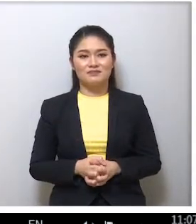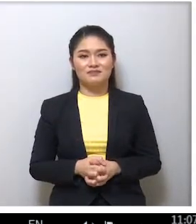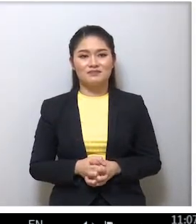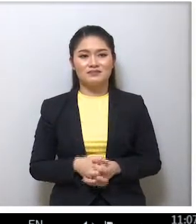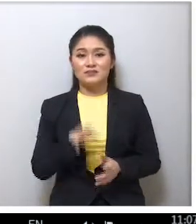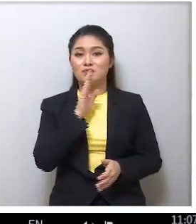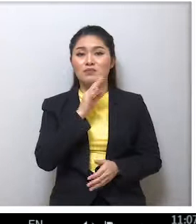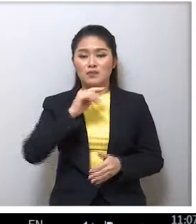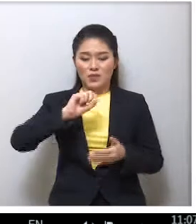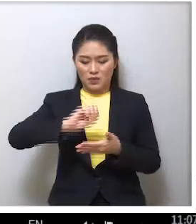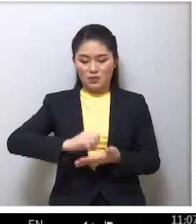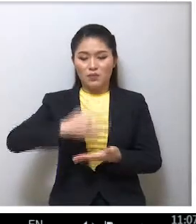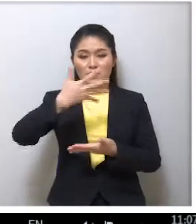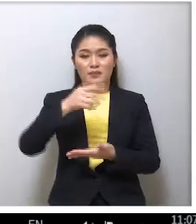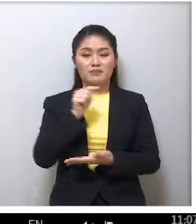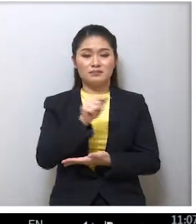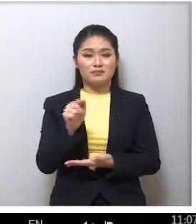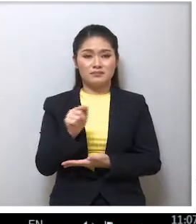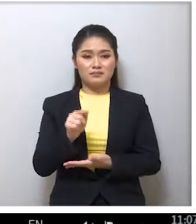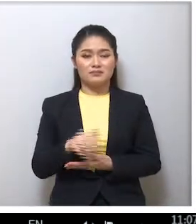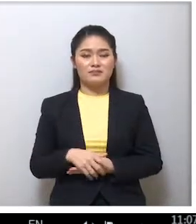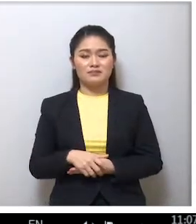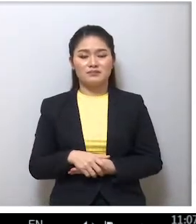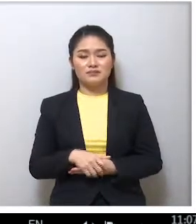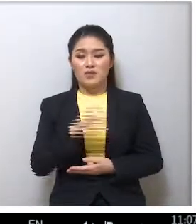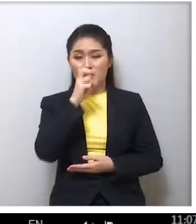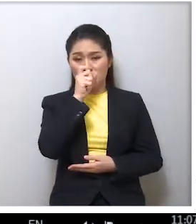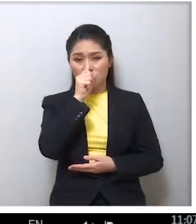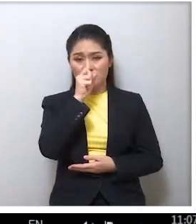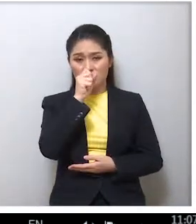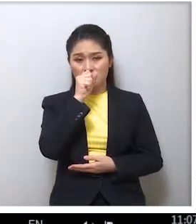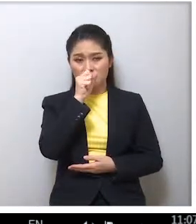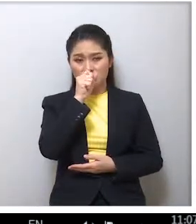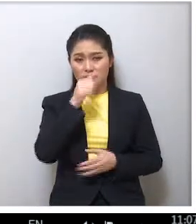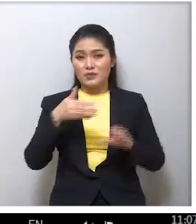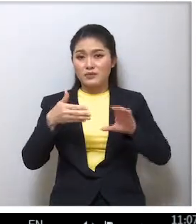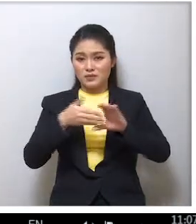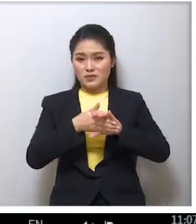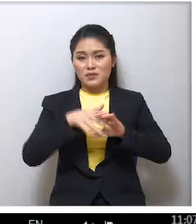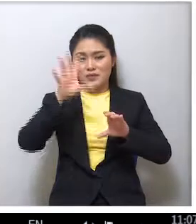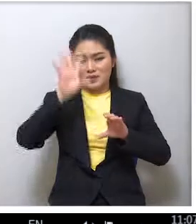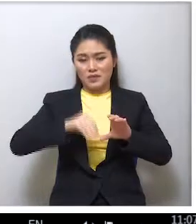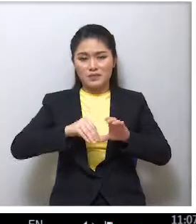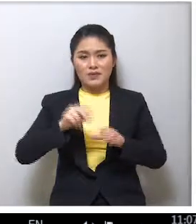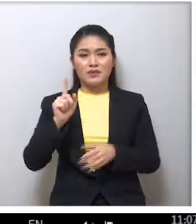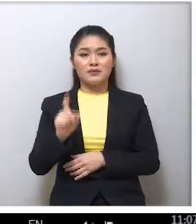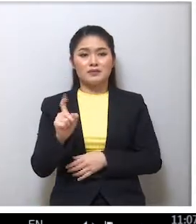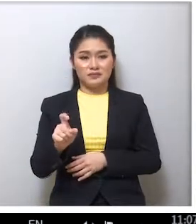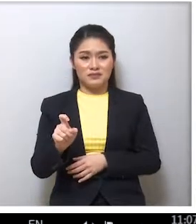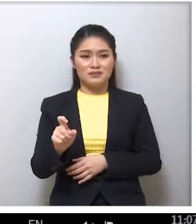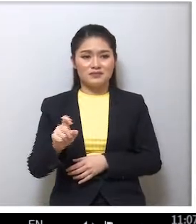ครับพอเข้ามาเสร็จแล้วเนี่ยเราลองเอาโฟลเดอร์เข้ามานะครับ